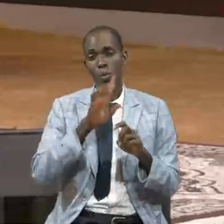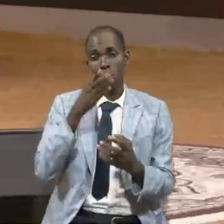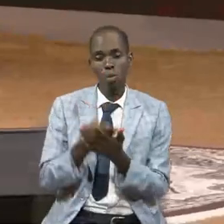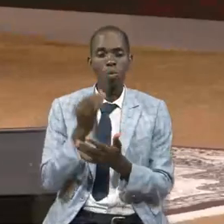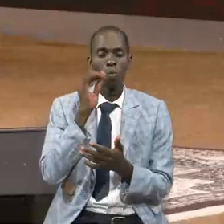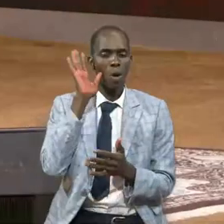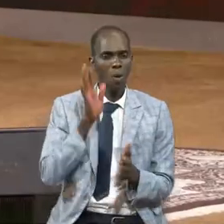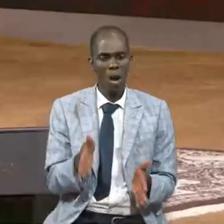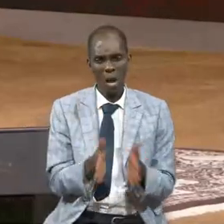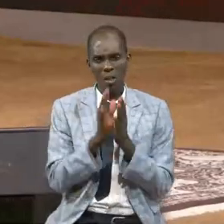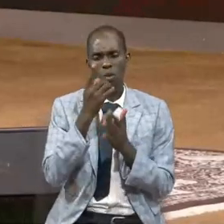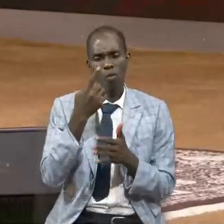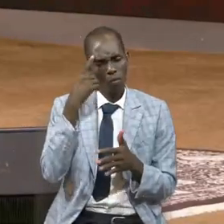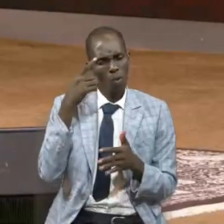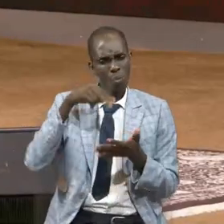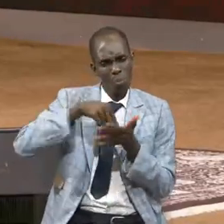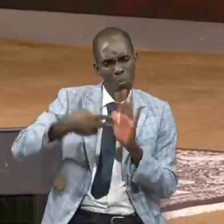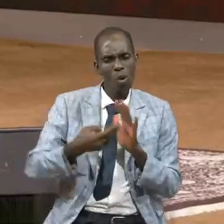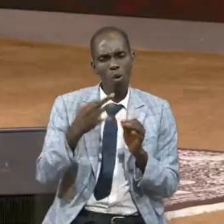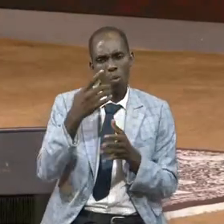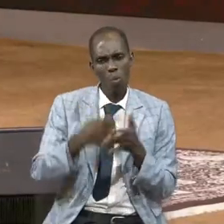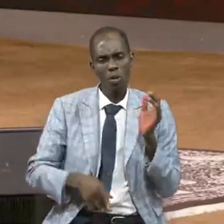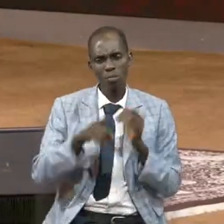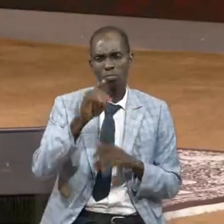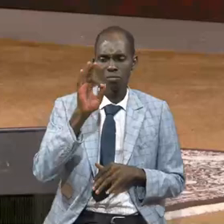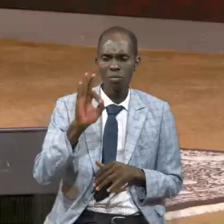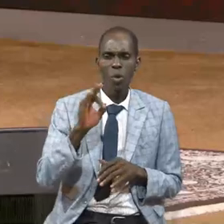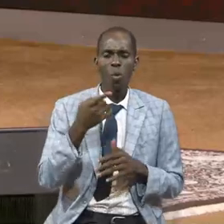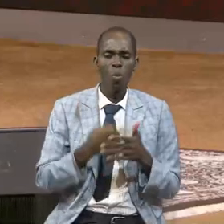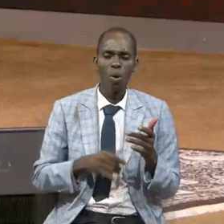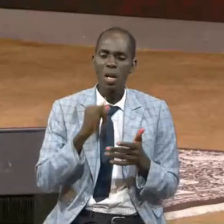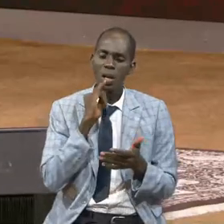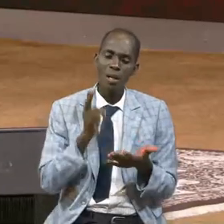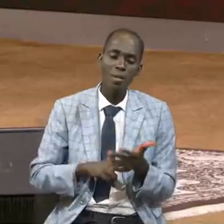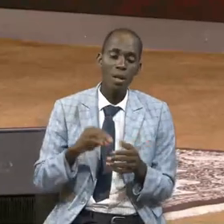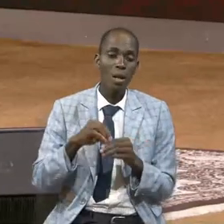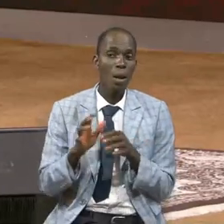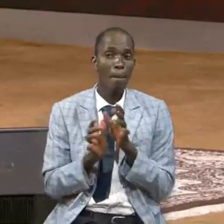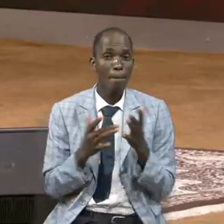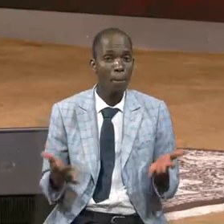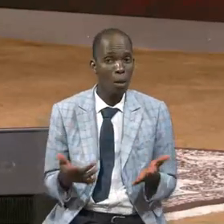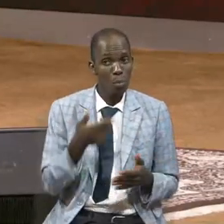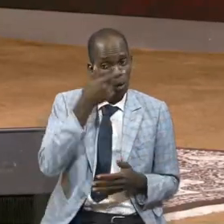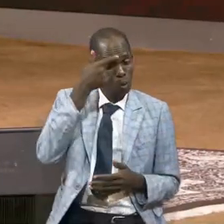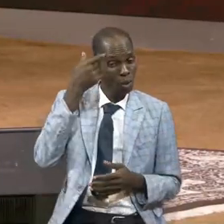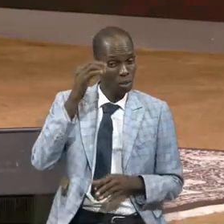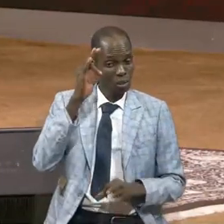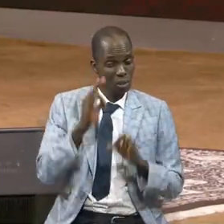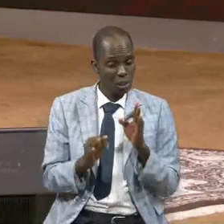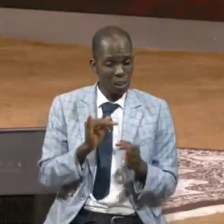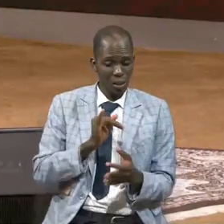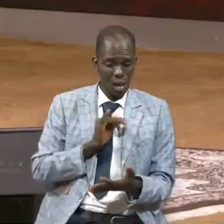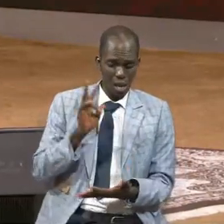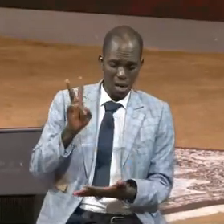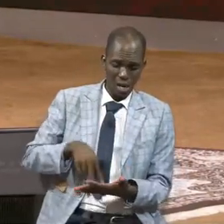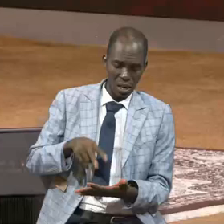de l'interprétation appropriée de la parole, de l'application appropriée de la parole. Parce que si je lis ça, si